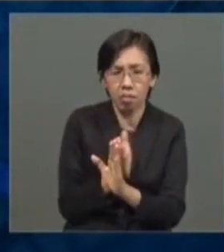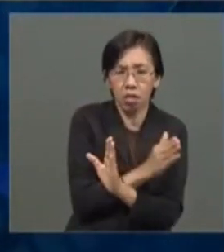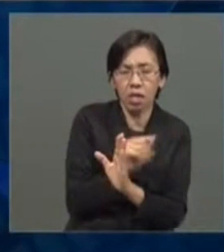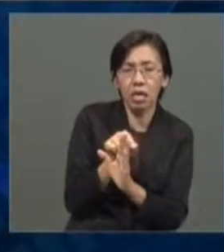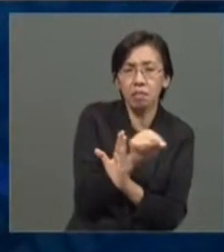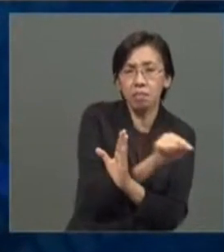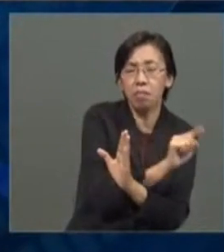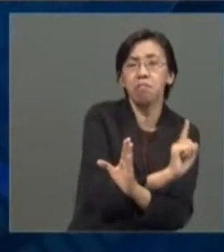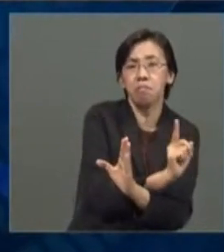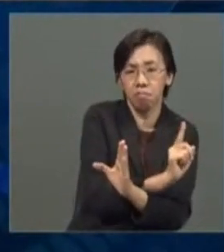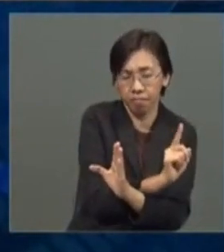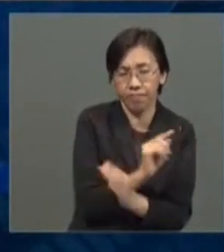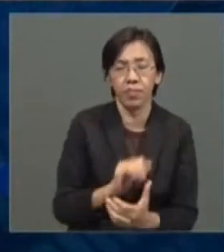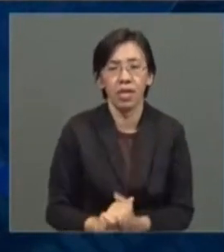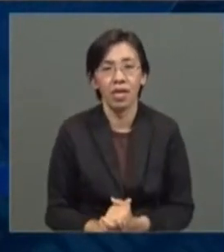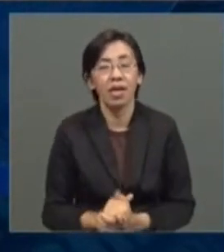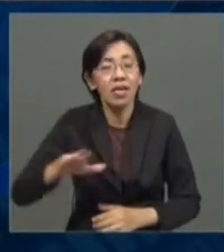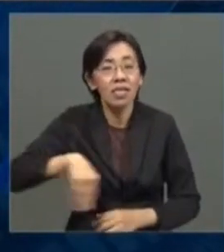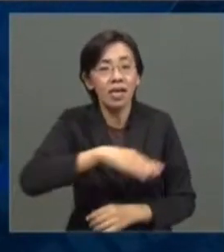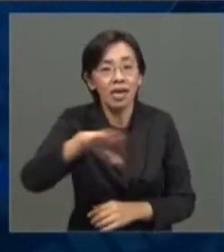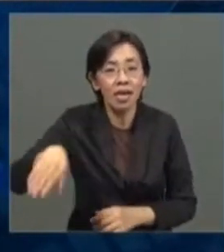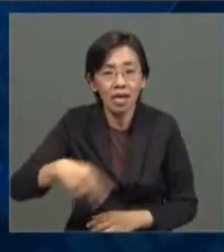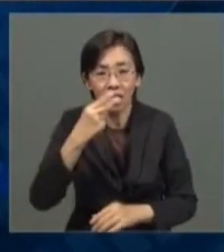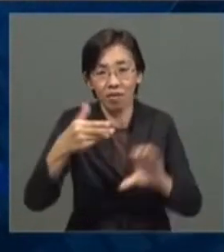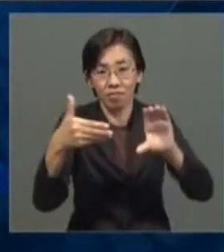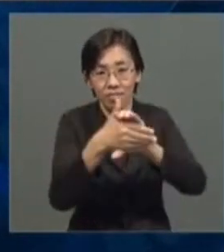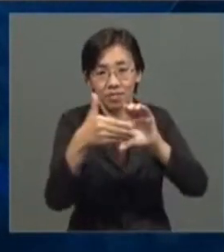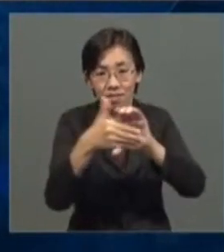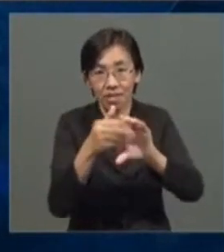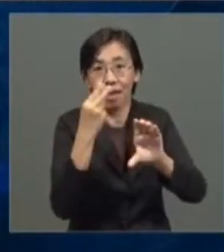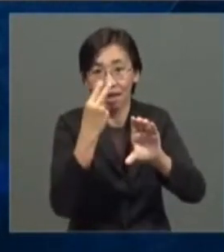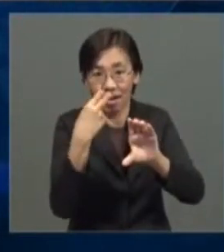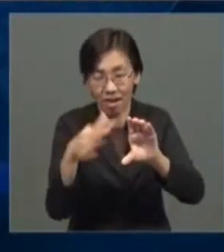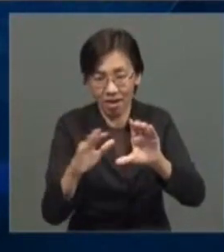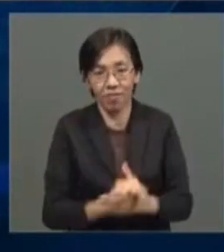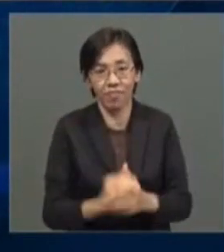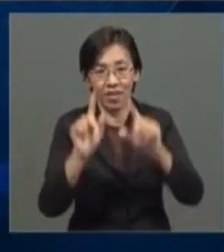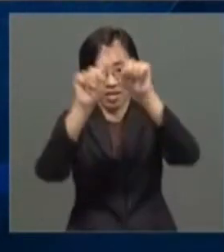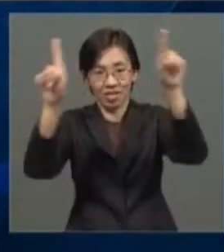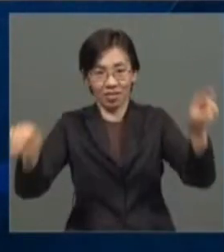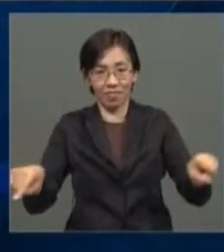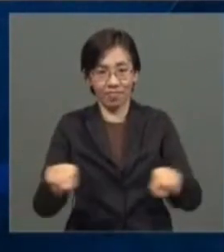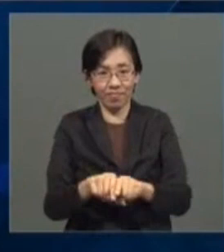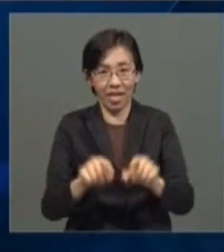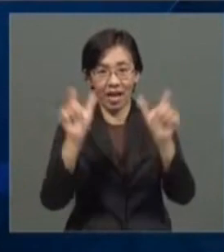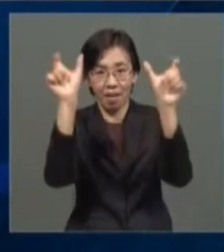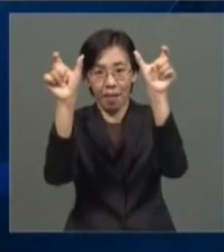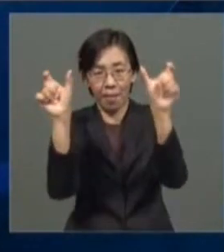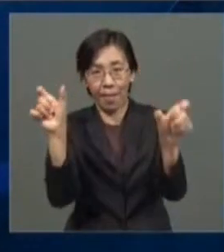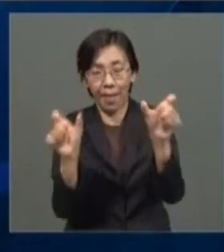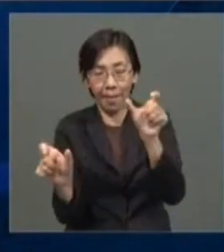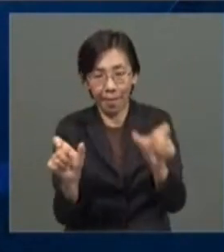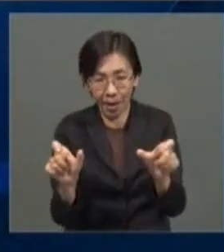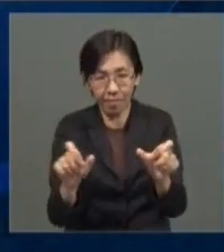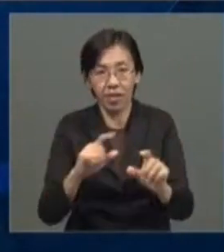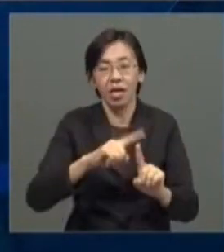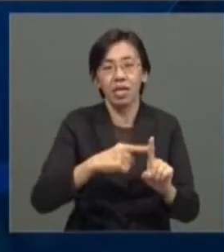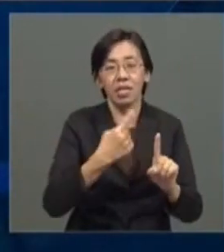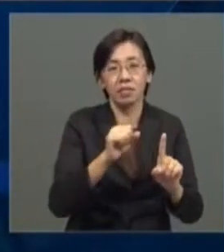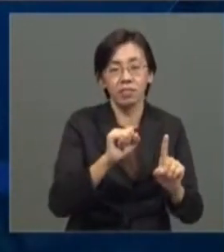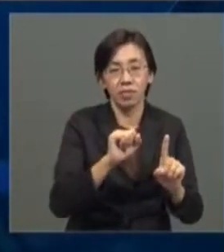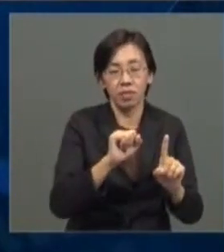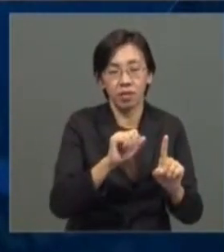นะคะว่าที่ผ่านมาเนี่ยถ้าทุกท่านดูสไลด์นี้จะเห็นเลยว่าตั้งแต่ช่วง 23ธันวาคม